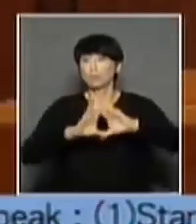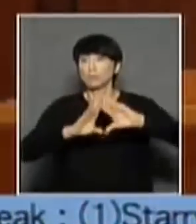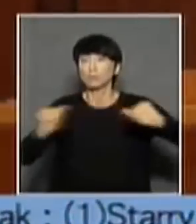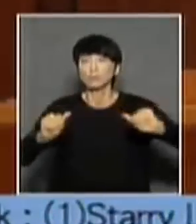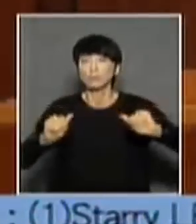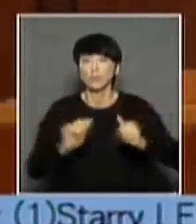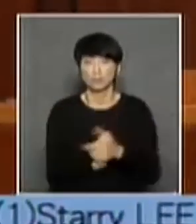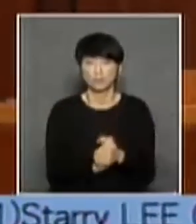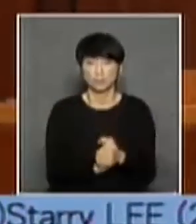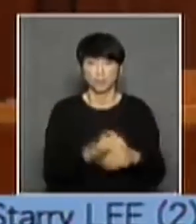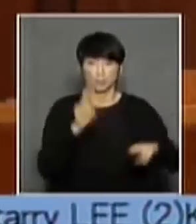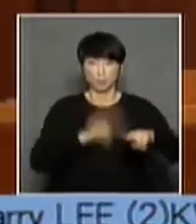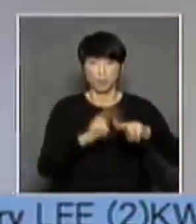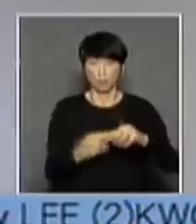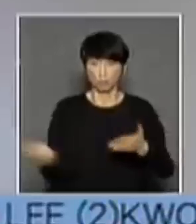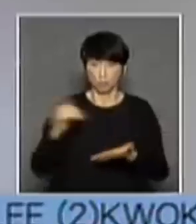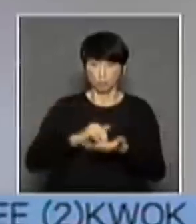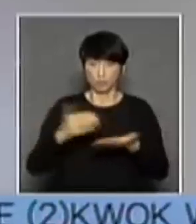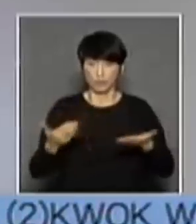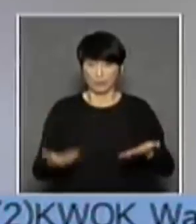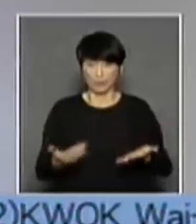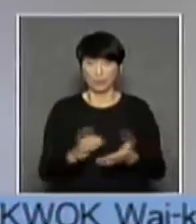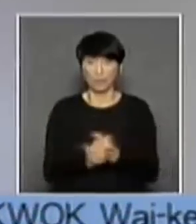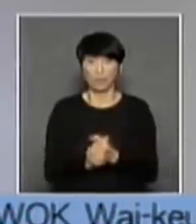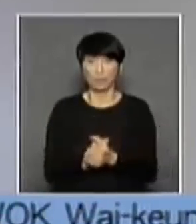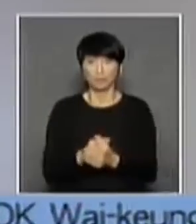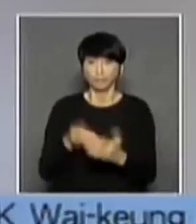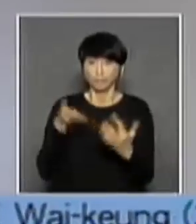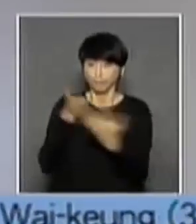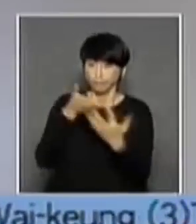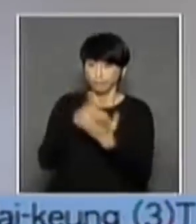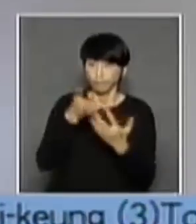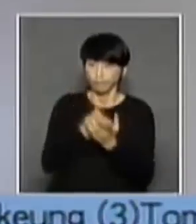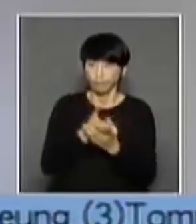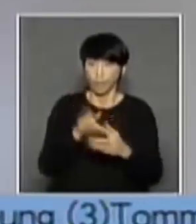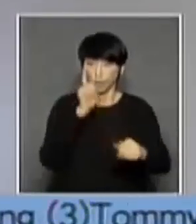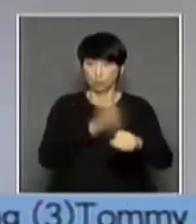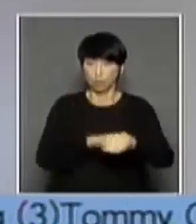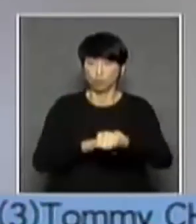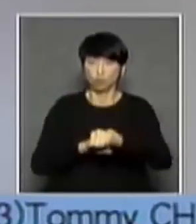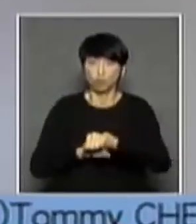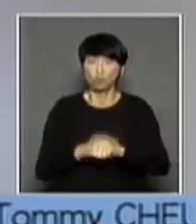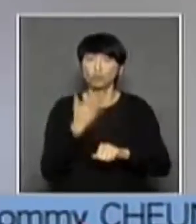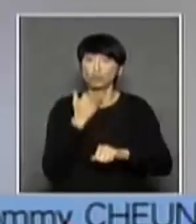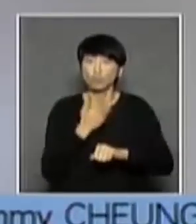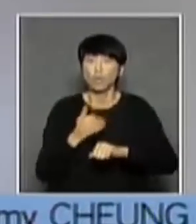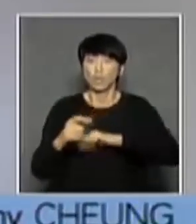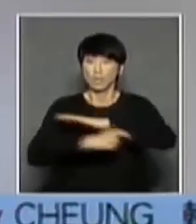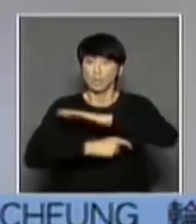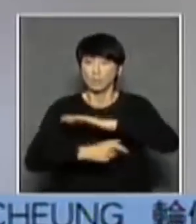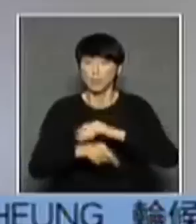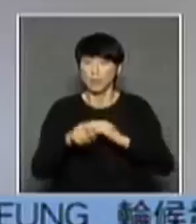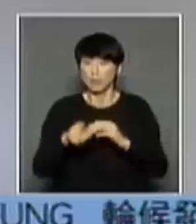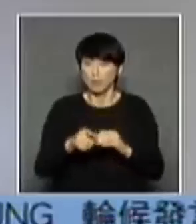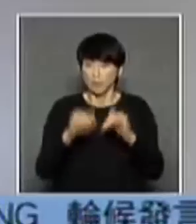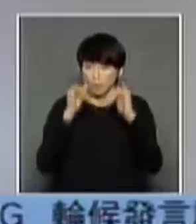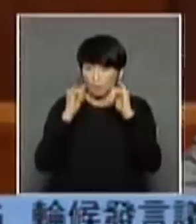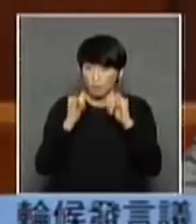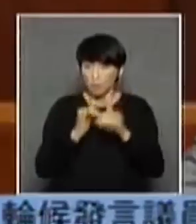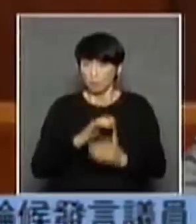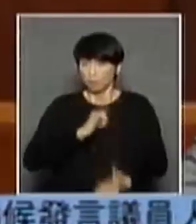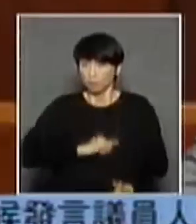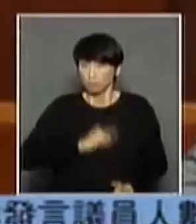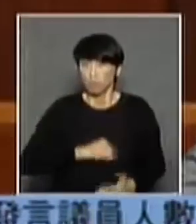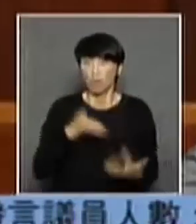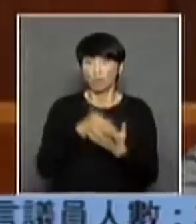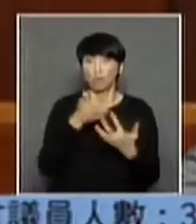陸到現在都似乎大力打貪，你是不是一定要做到這麼絕，這樣害香港，令